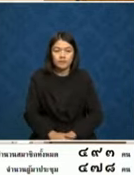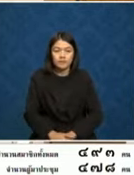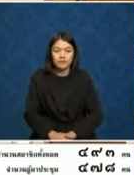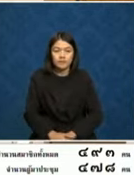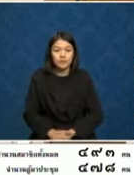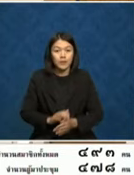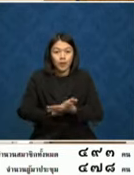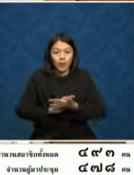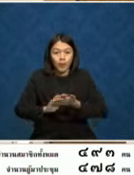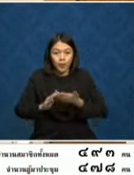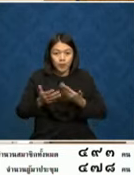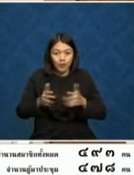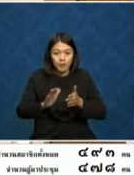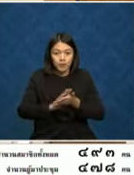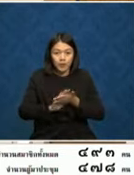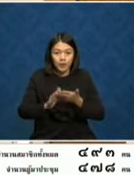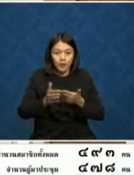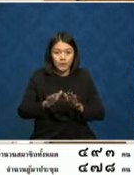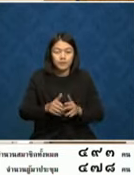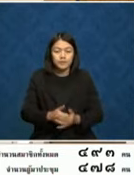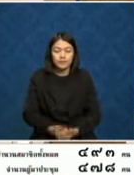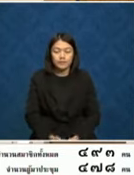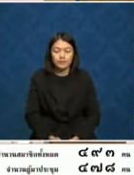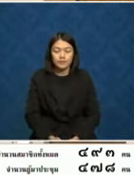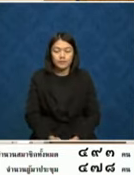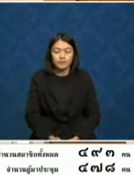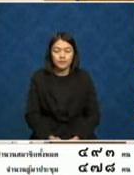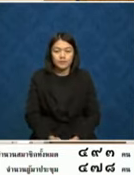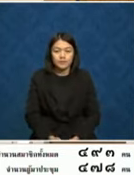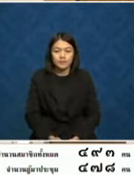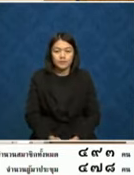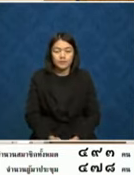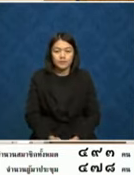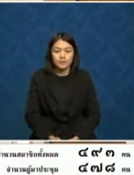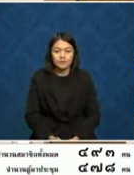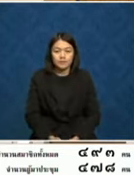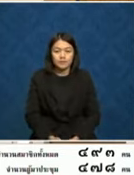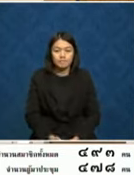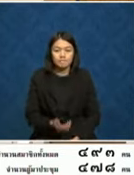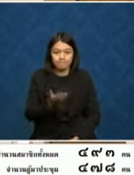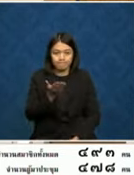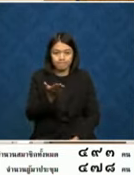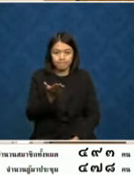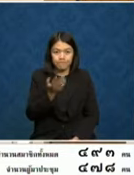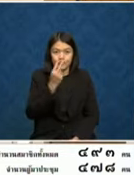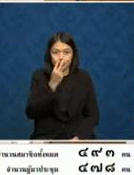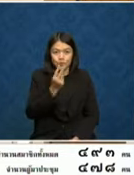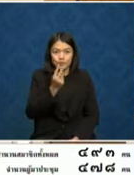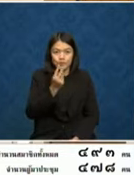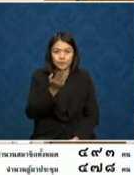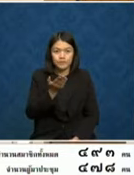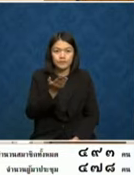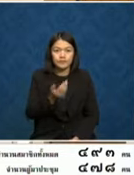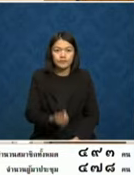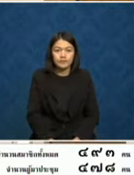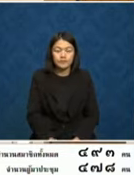ลงทุกท่านแล้วนะครับเจ้าหน้าที่แสดงตนแสดงคะแนนผลครับ